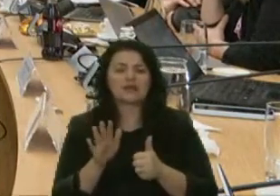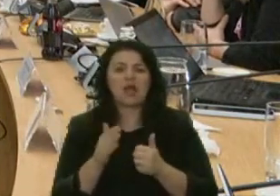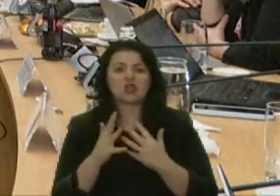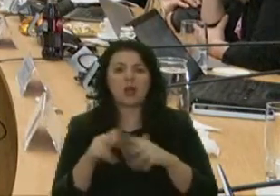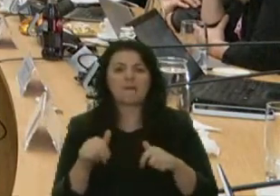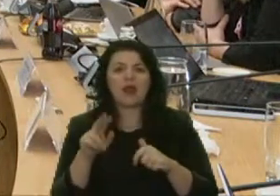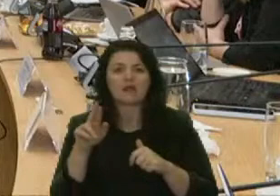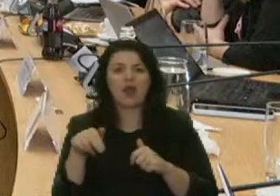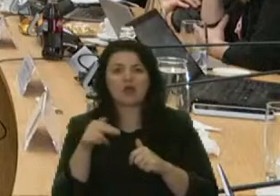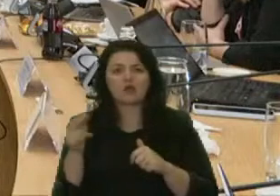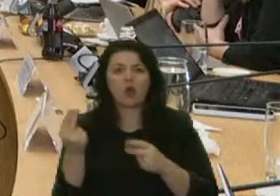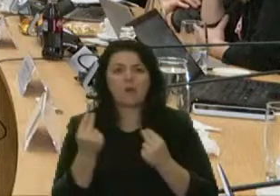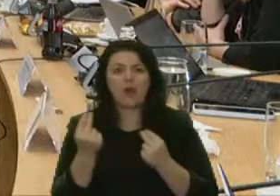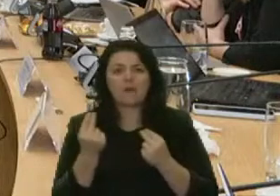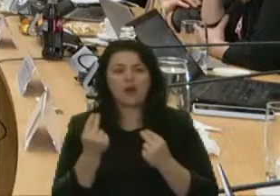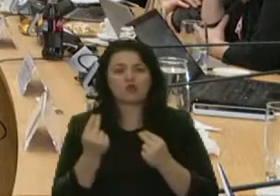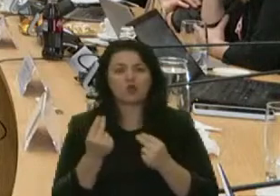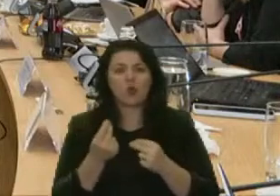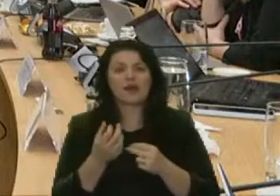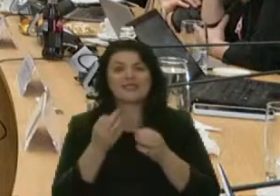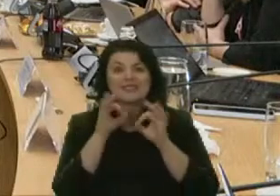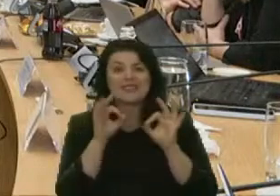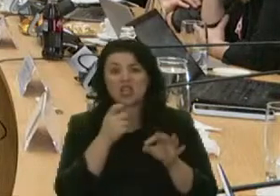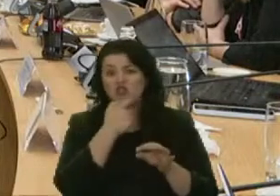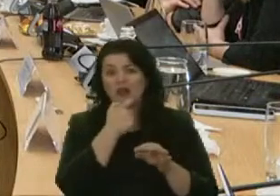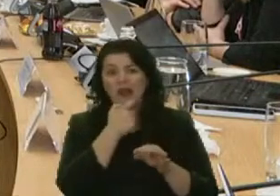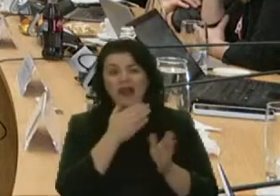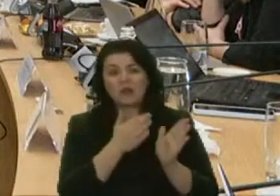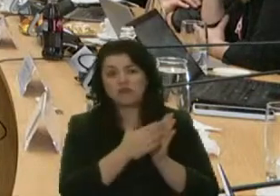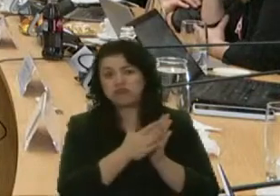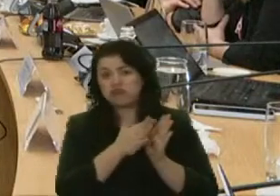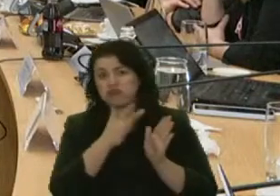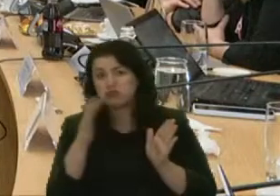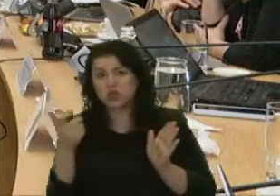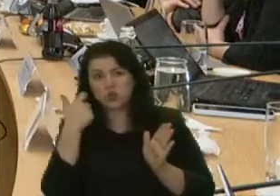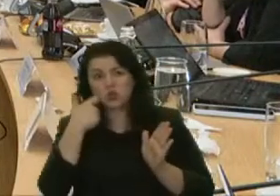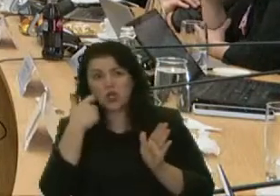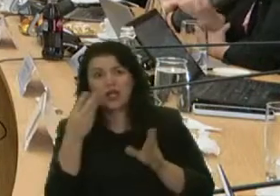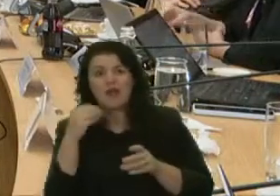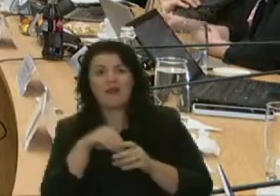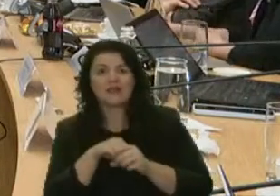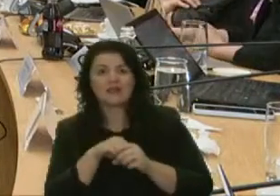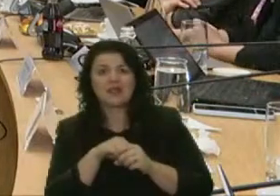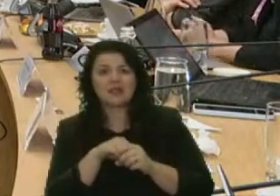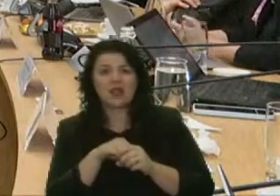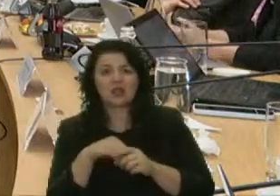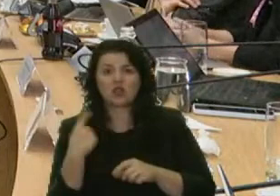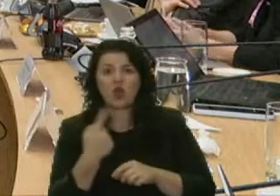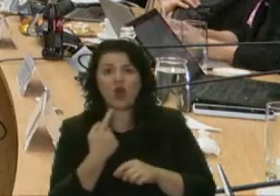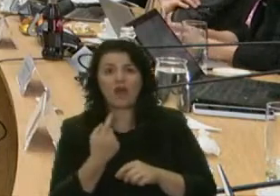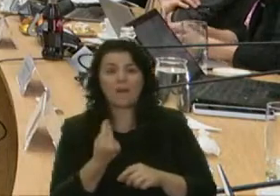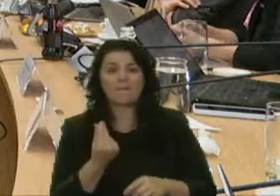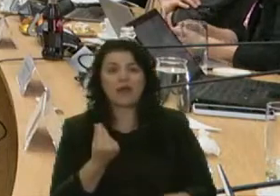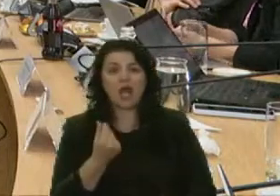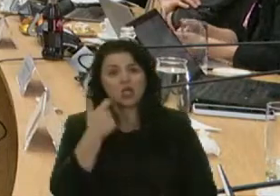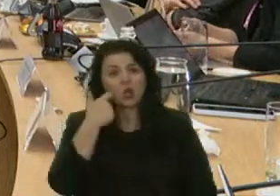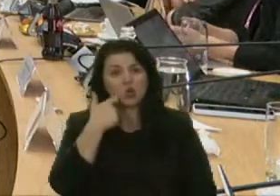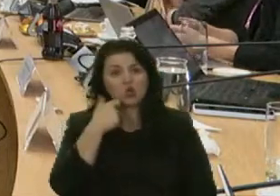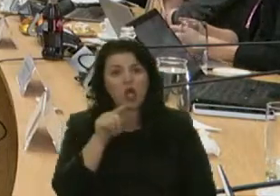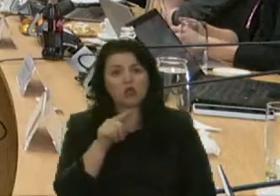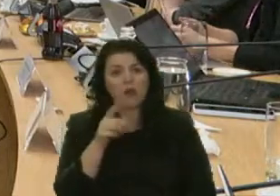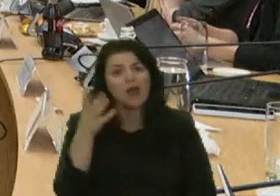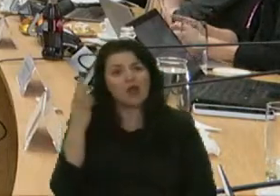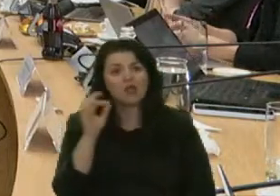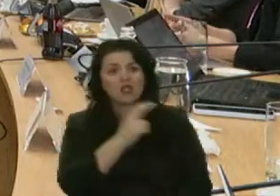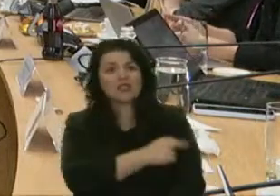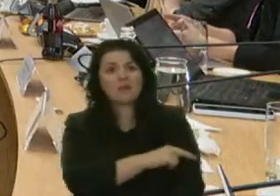am dat pentru spitalul clujan ultimii 10 ani în tot ce înseamnă investiții dar puneți investițiile pe care le am făcut noi din banii clujenilor pentru celelalte